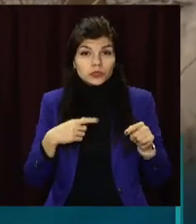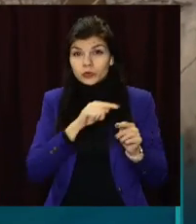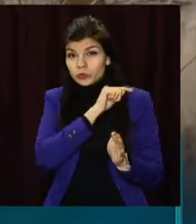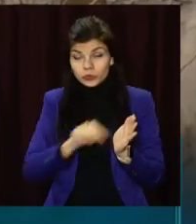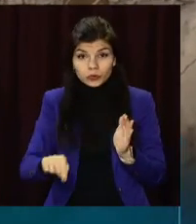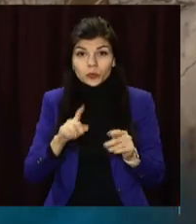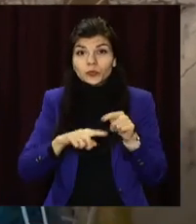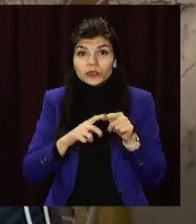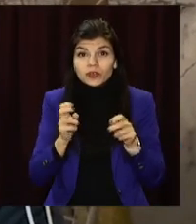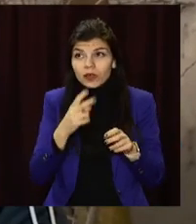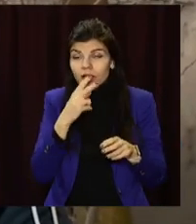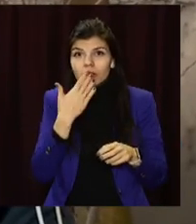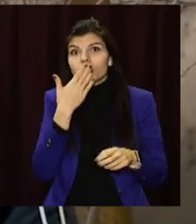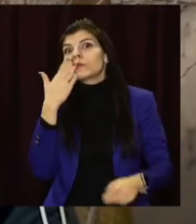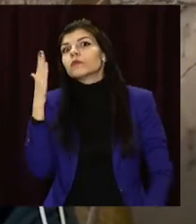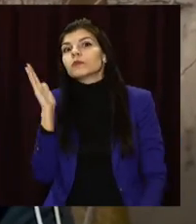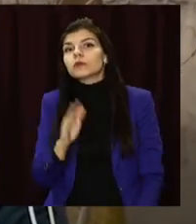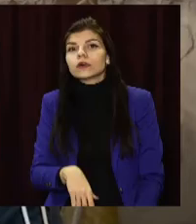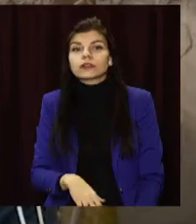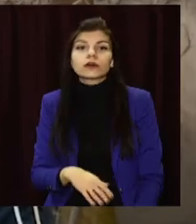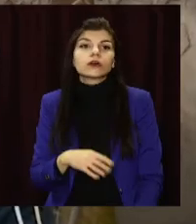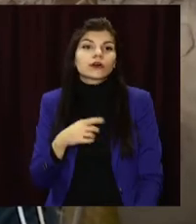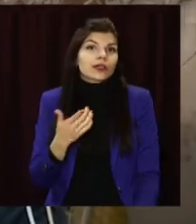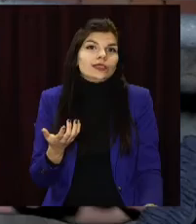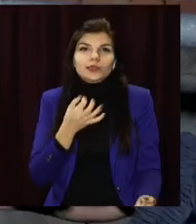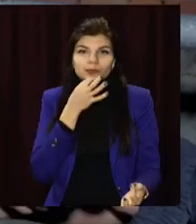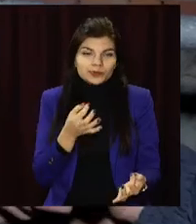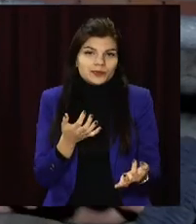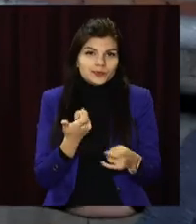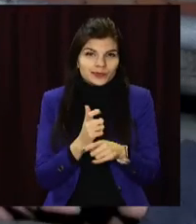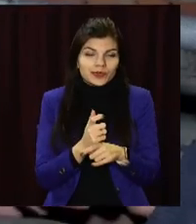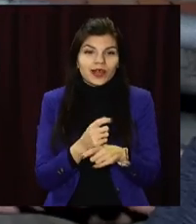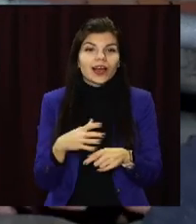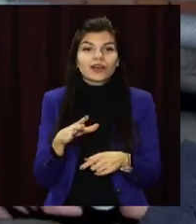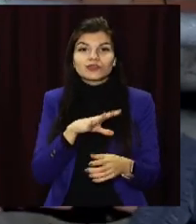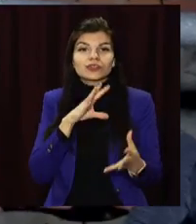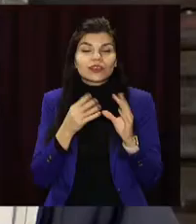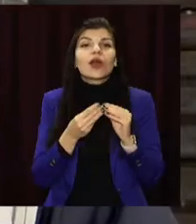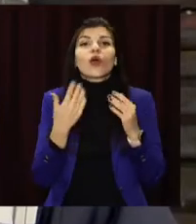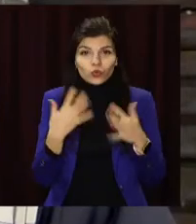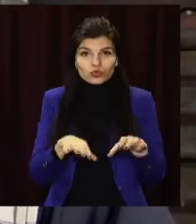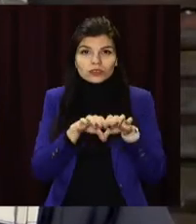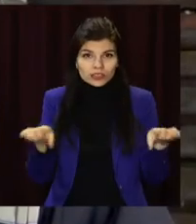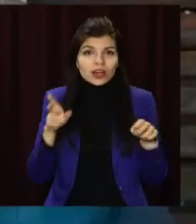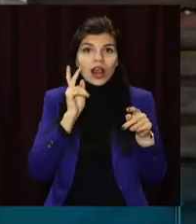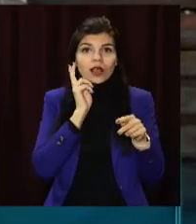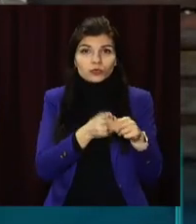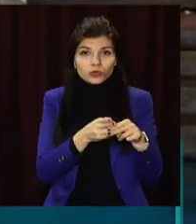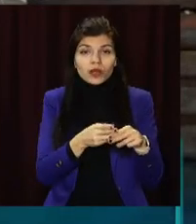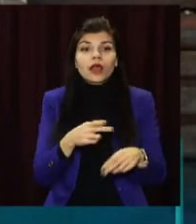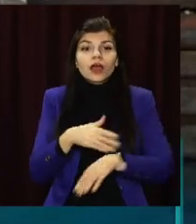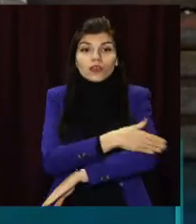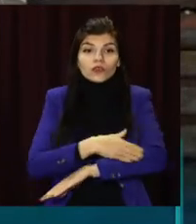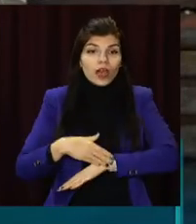тут армагеддец. Ну, это мягко говоря. Все последствия как бы уже устранены. По адресу